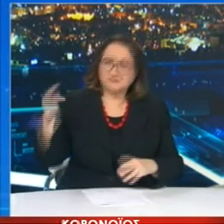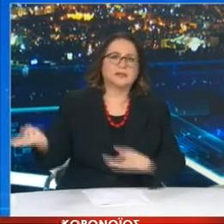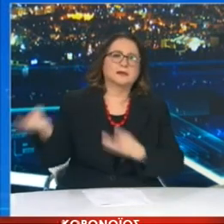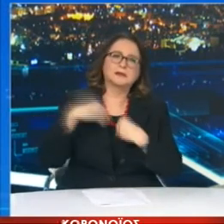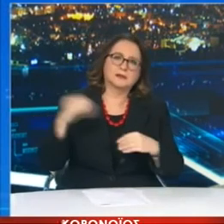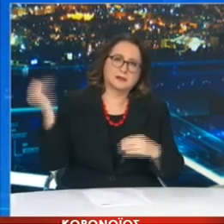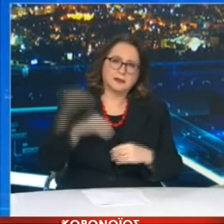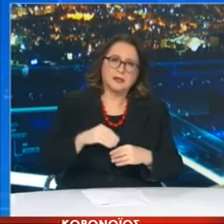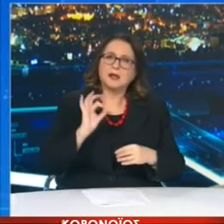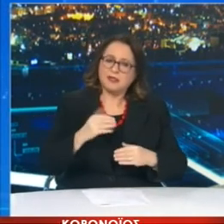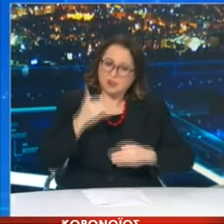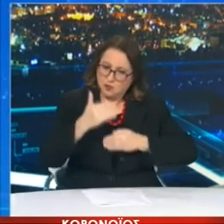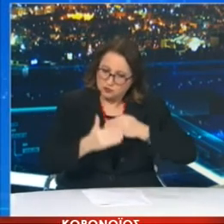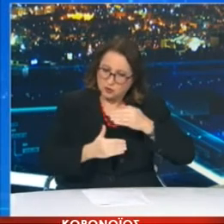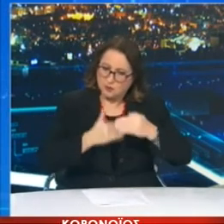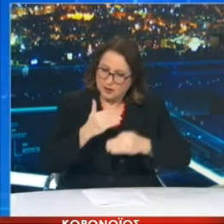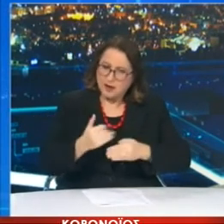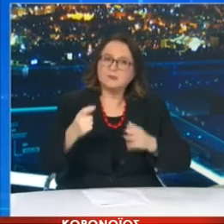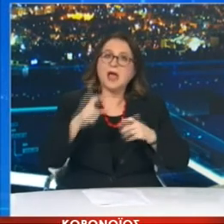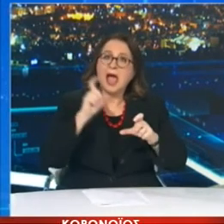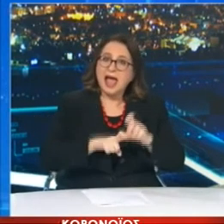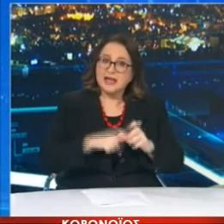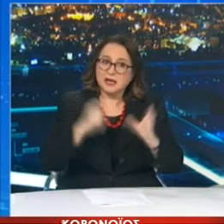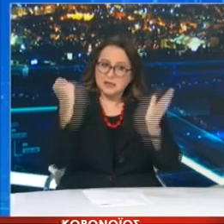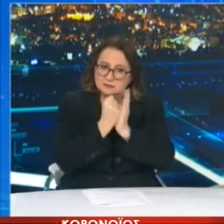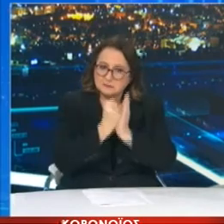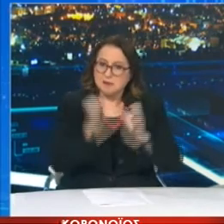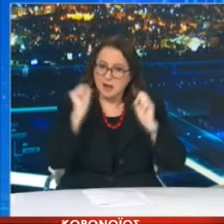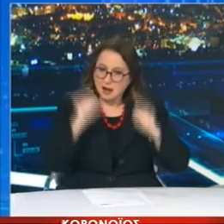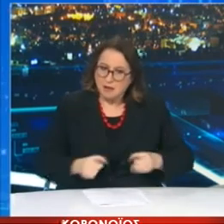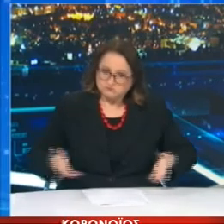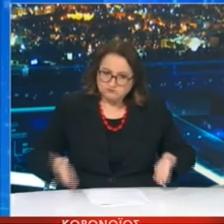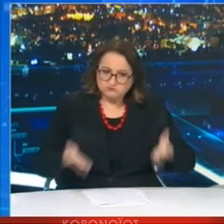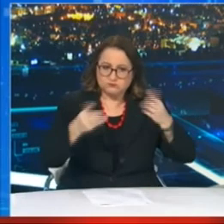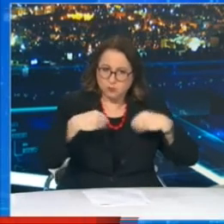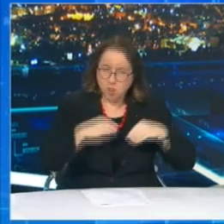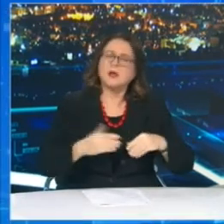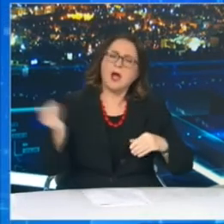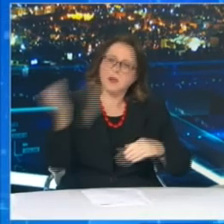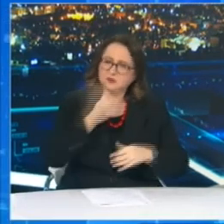περισσότερες εταιρείες θα λαμβάνουν έγκριση, τόσο θα αυξάνεται κατά πολύ ο αριθμός των διαθέσιμων εμβολίων.